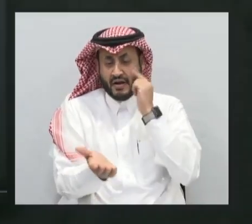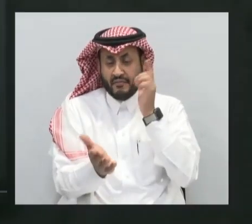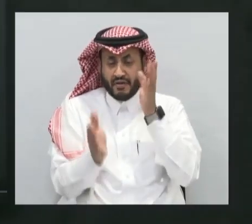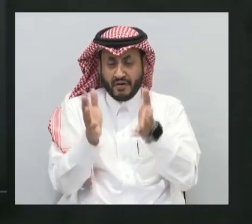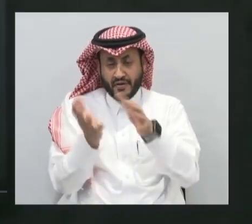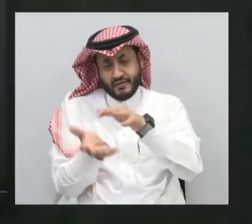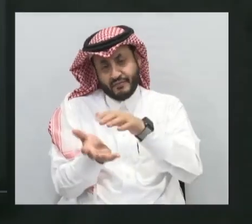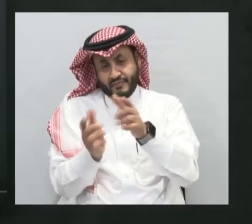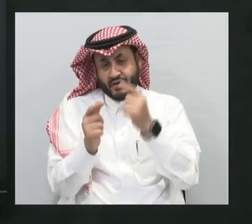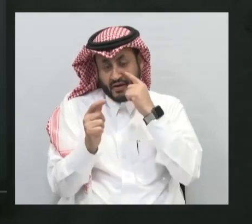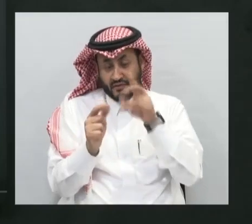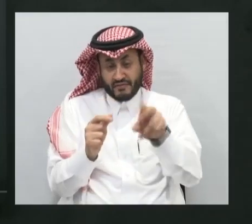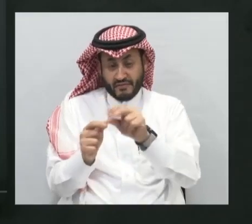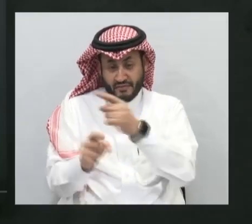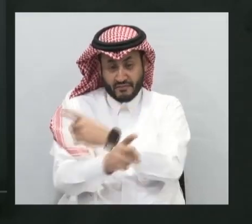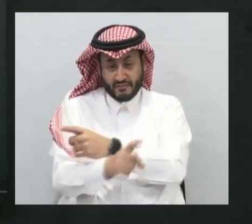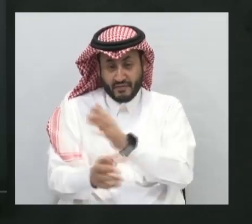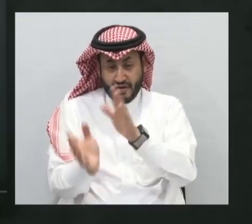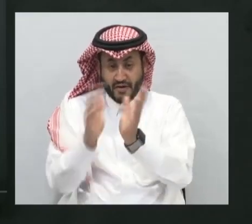تمارين الراس